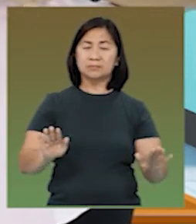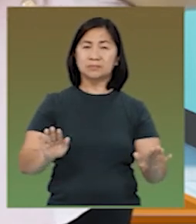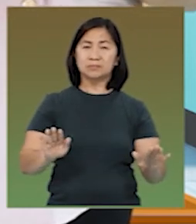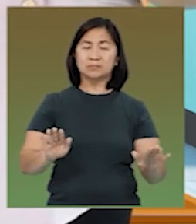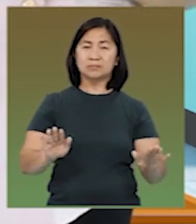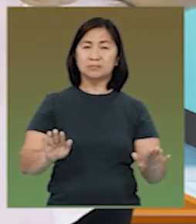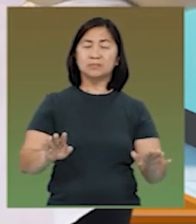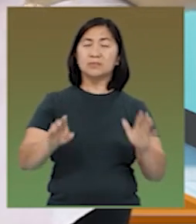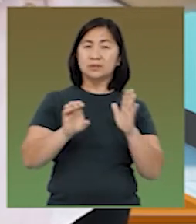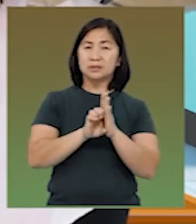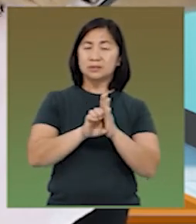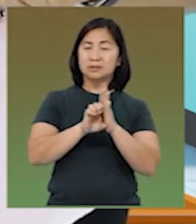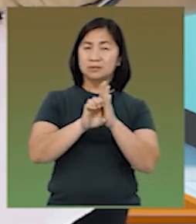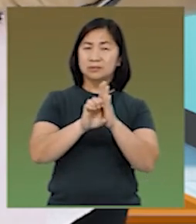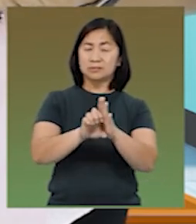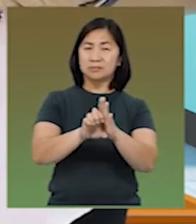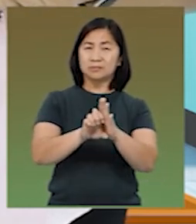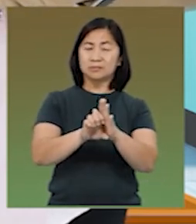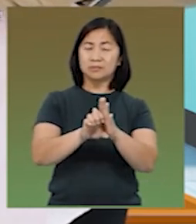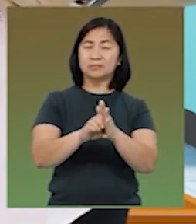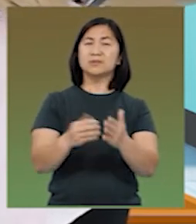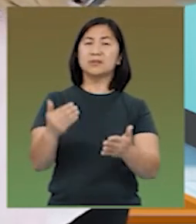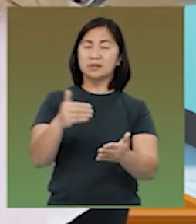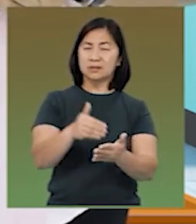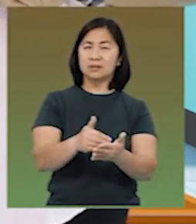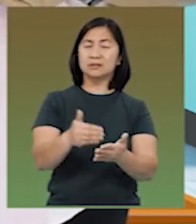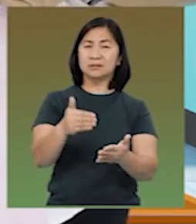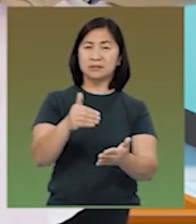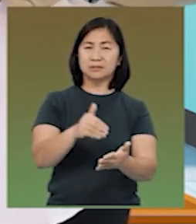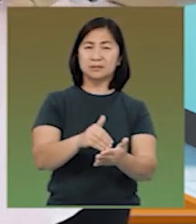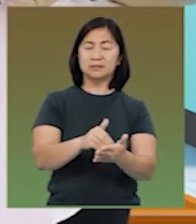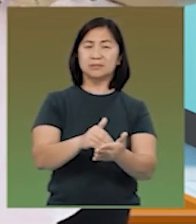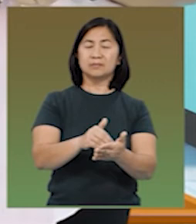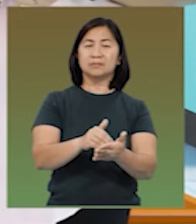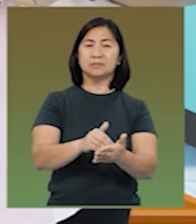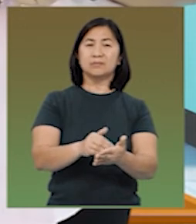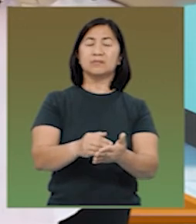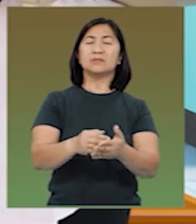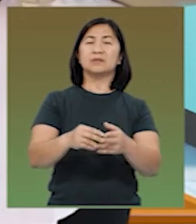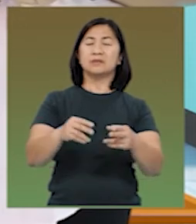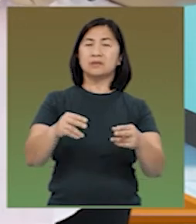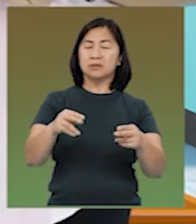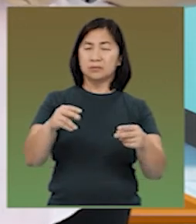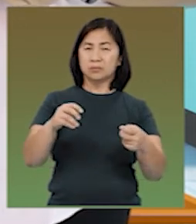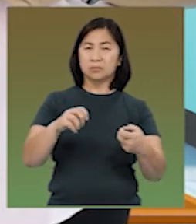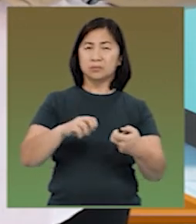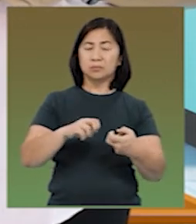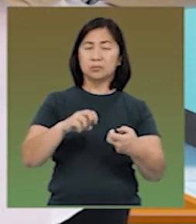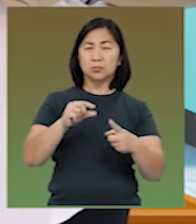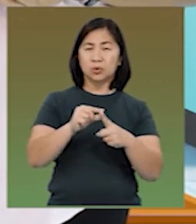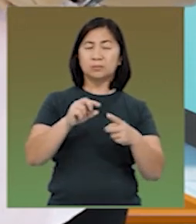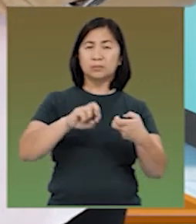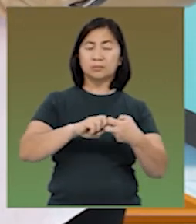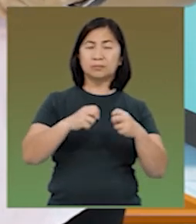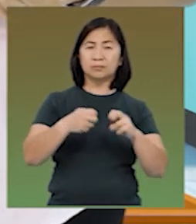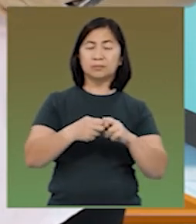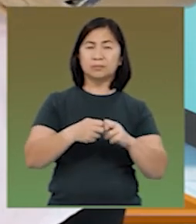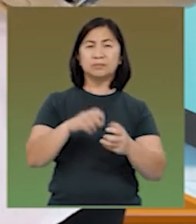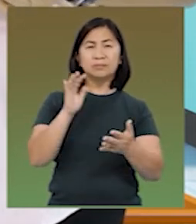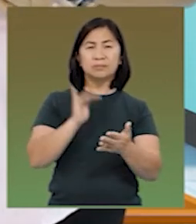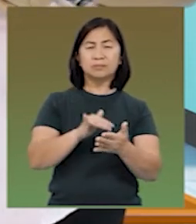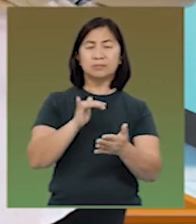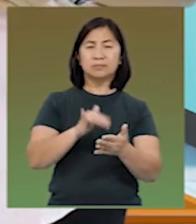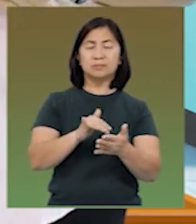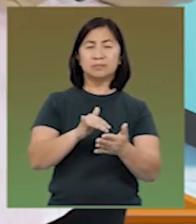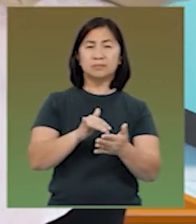Kids, ito ay isang halimbawa ng routine word problem. Napag-aralan na ang isang routine